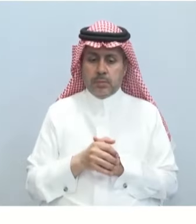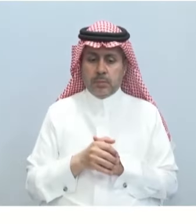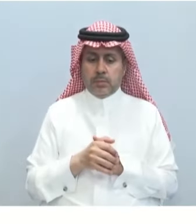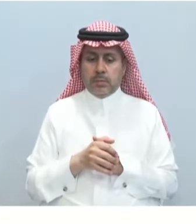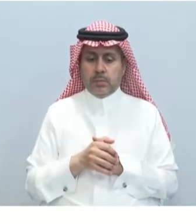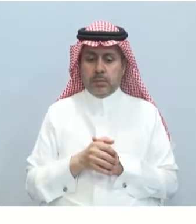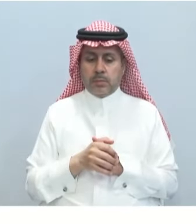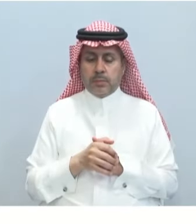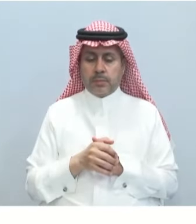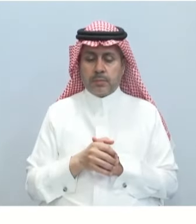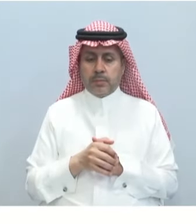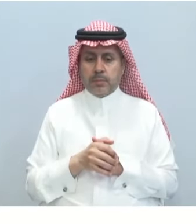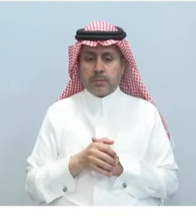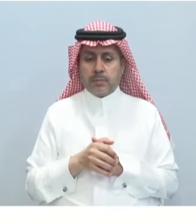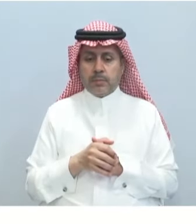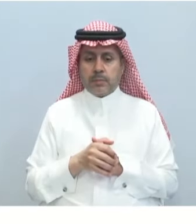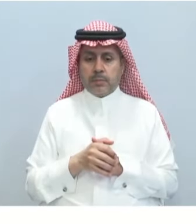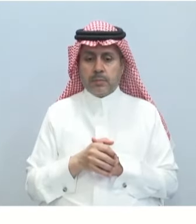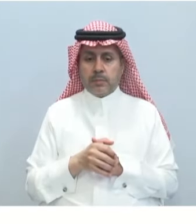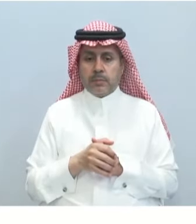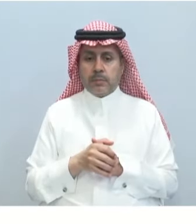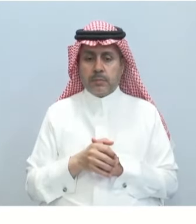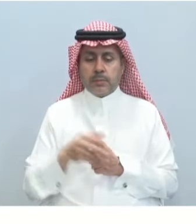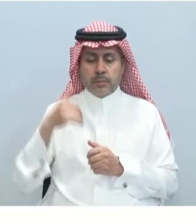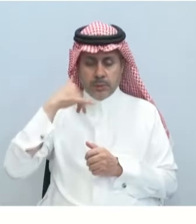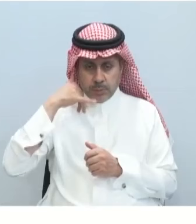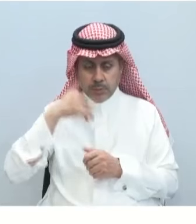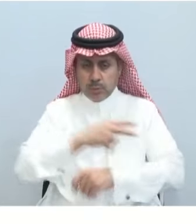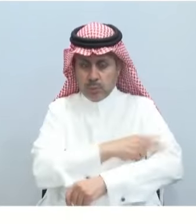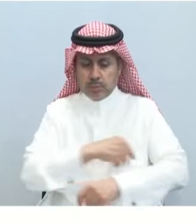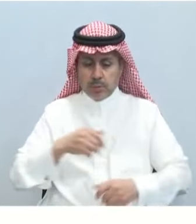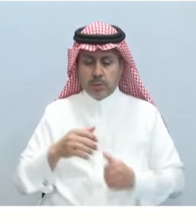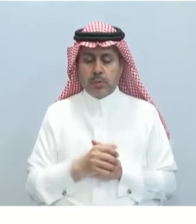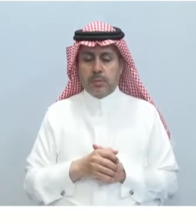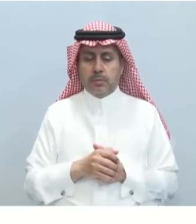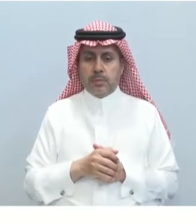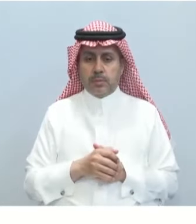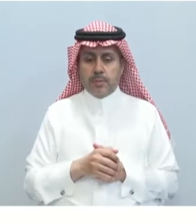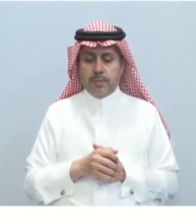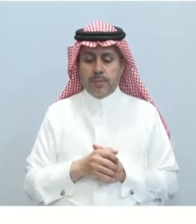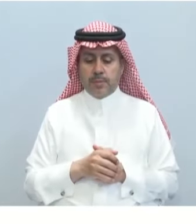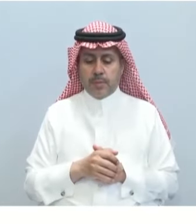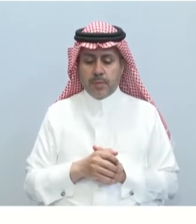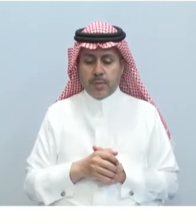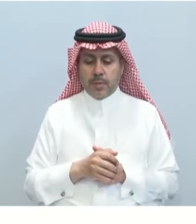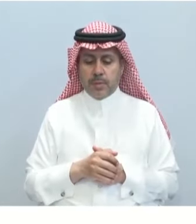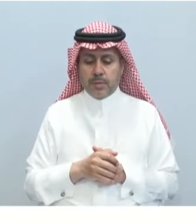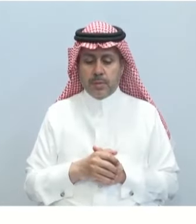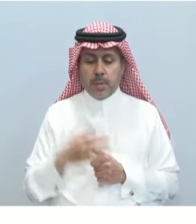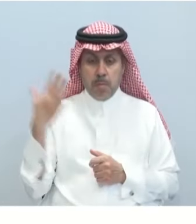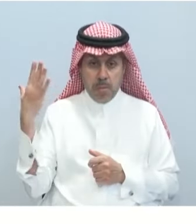بالحاله عند علمه بها وعليه ابلاغ الوزاره والشرطه بحاله الايذاء فور العلم بها الماده